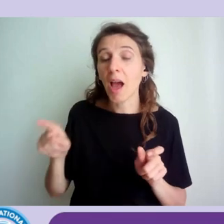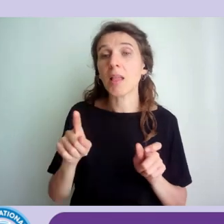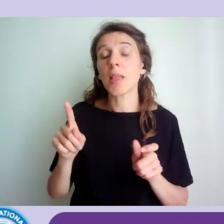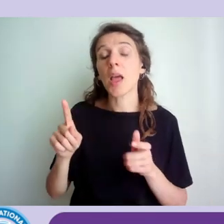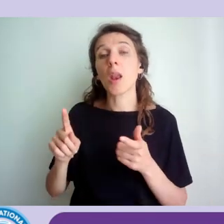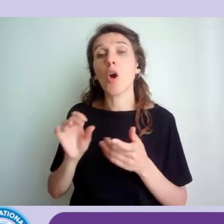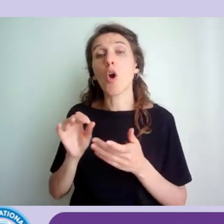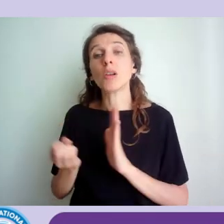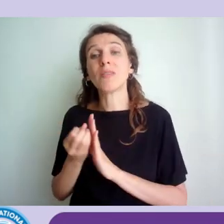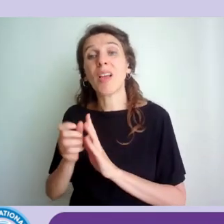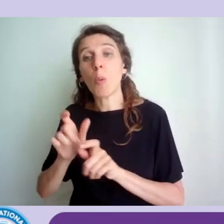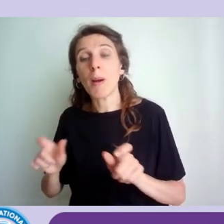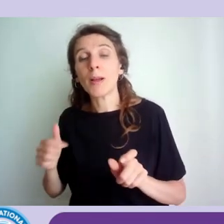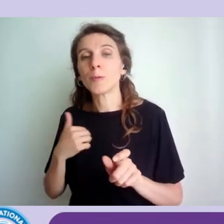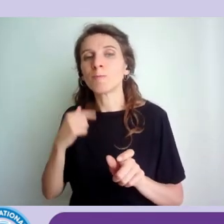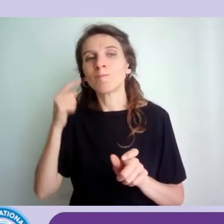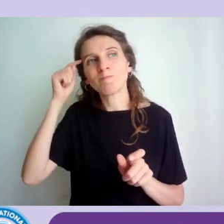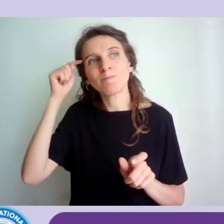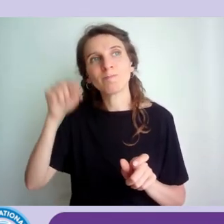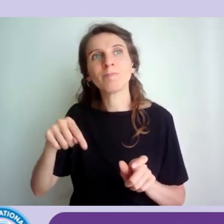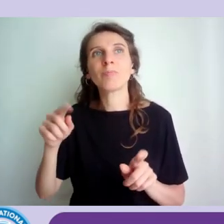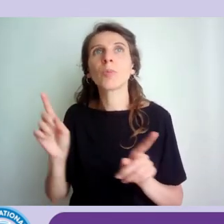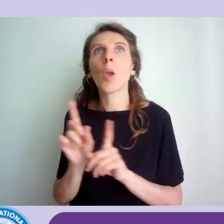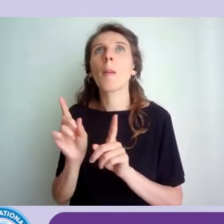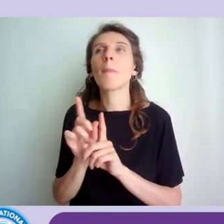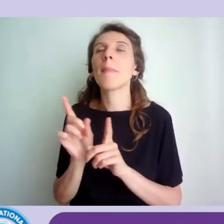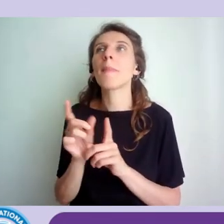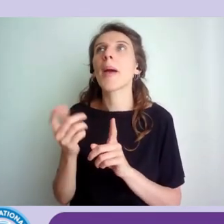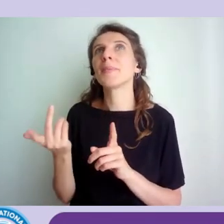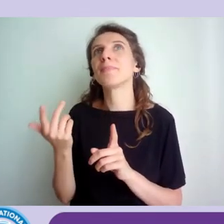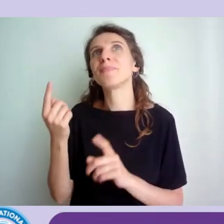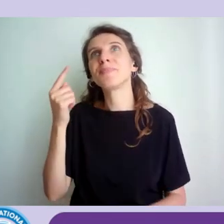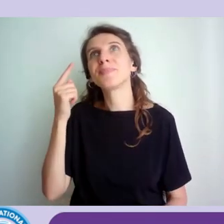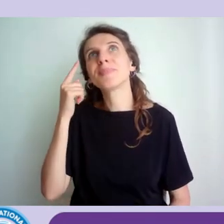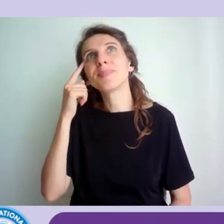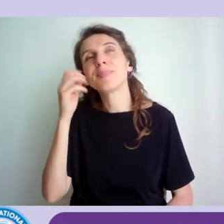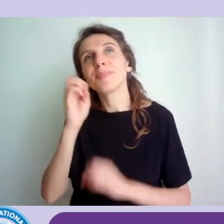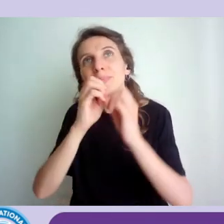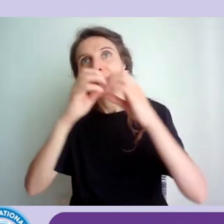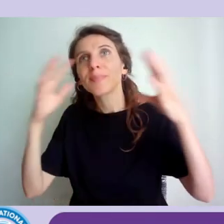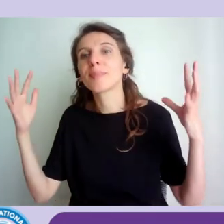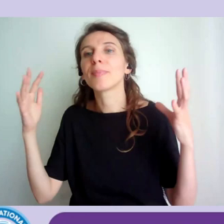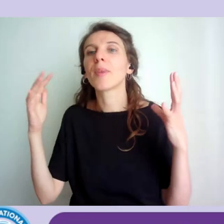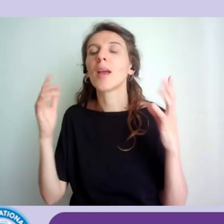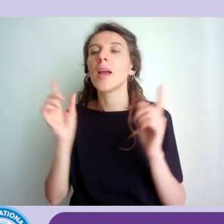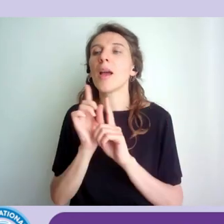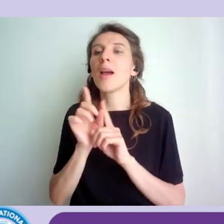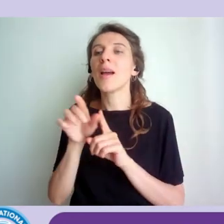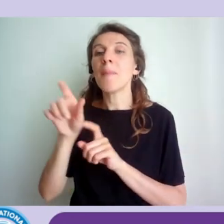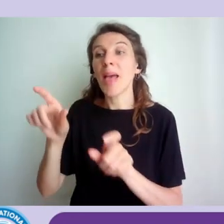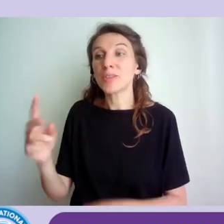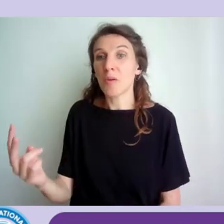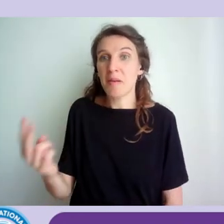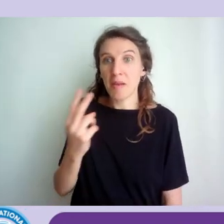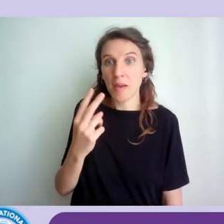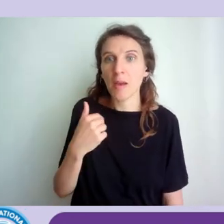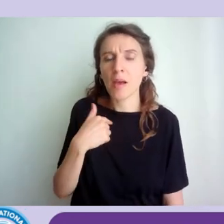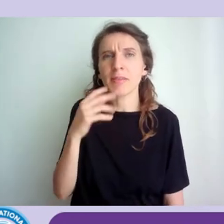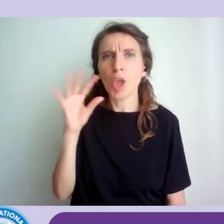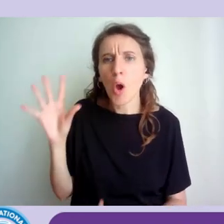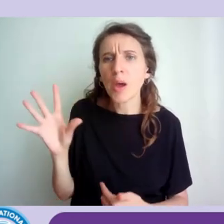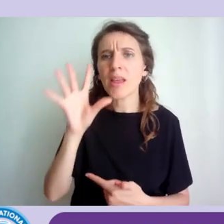si Non si rendono conto Cioè sembra di parlare sembra di parlare di cose soltanto teoriche